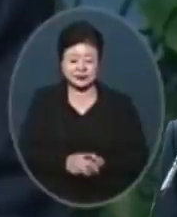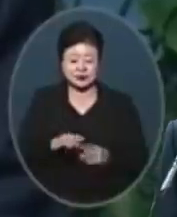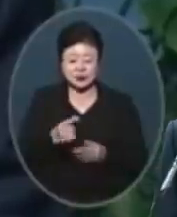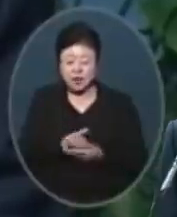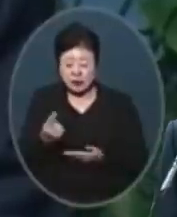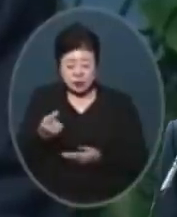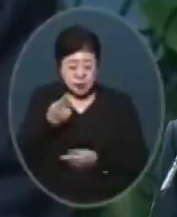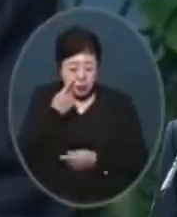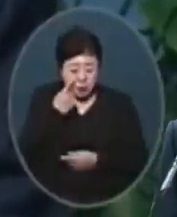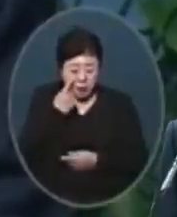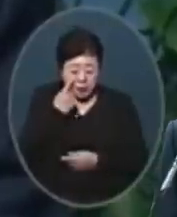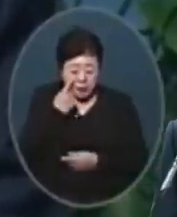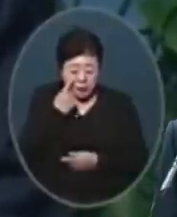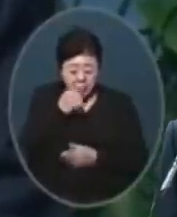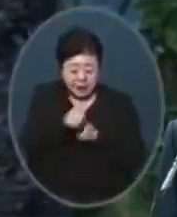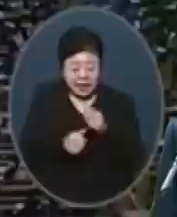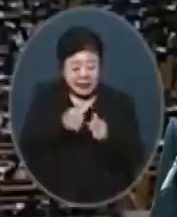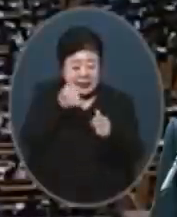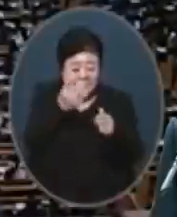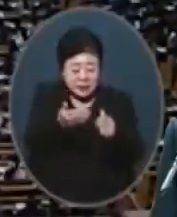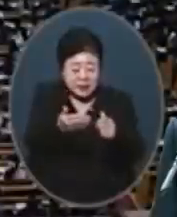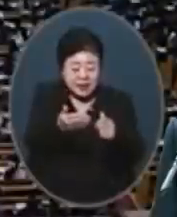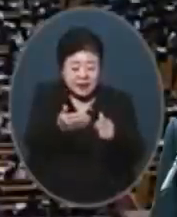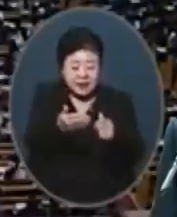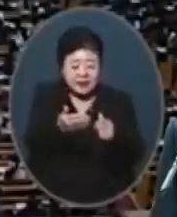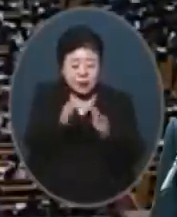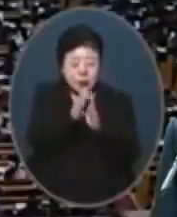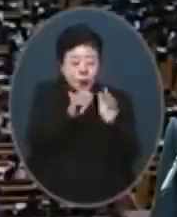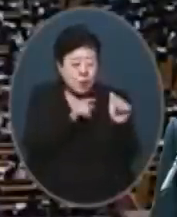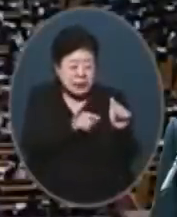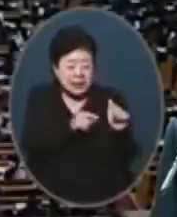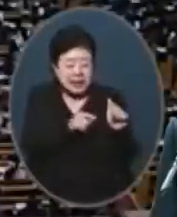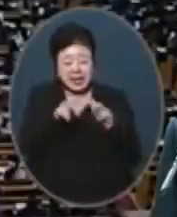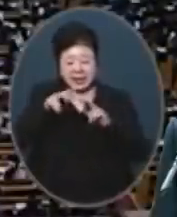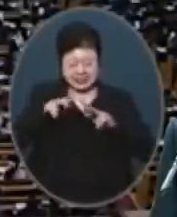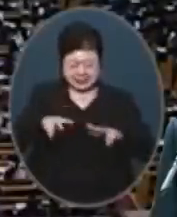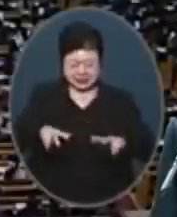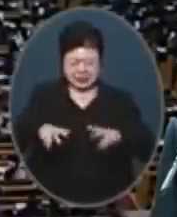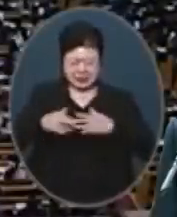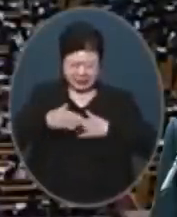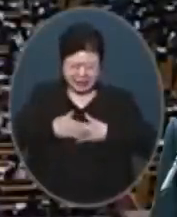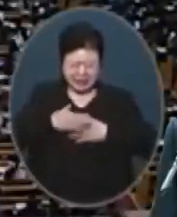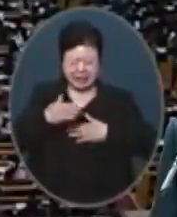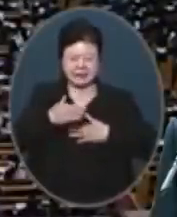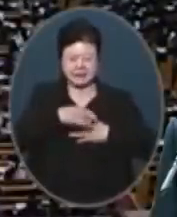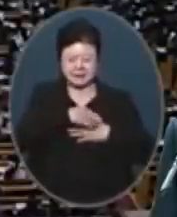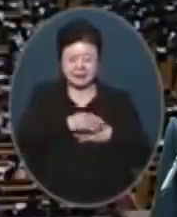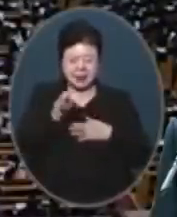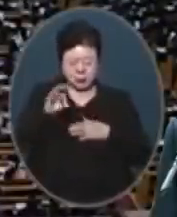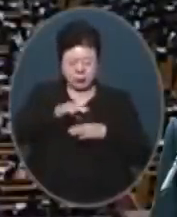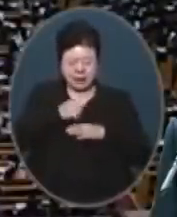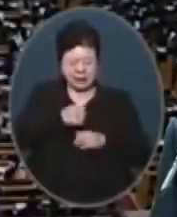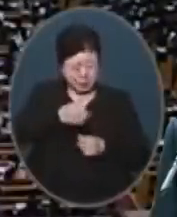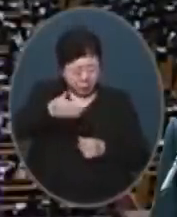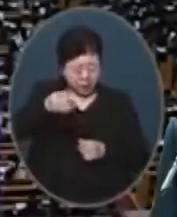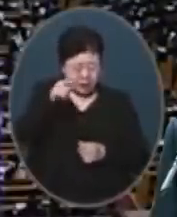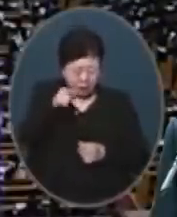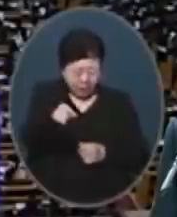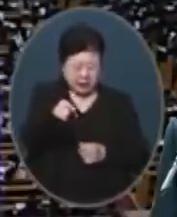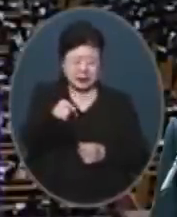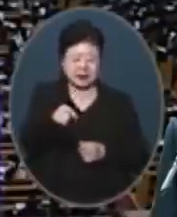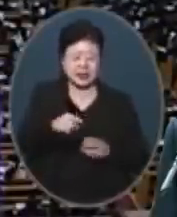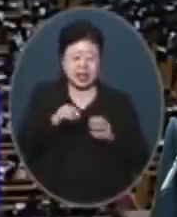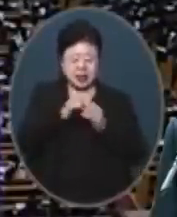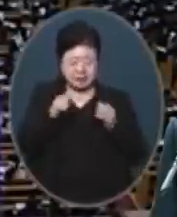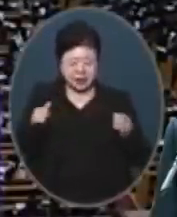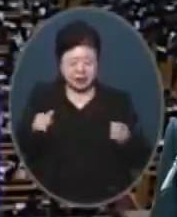출애굽기를 보면 하나님께서 보내 모세에게 이제 내가 너를 바로에게 보내 너에게 내